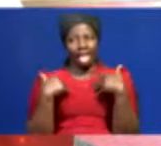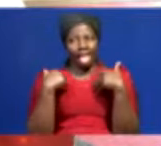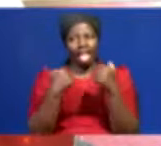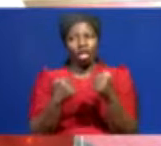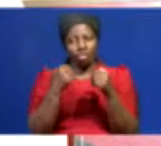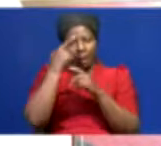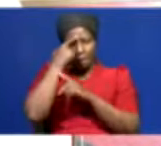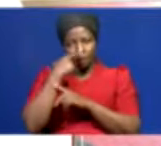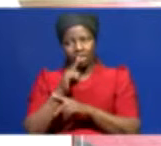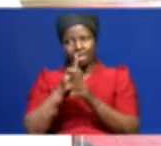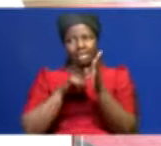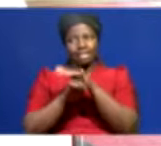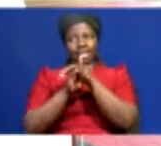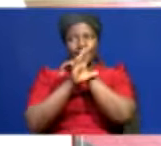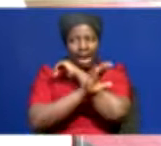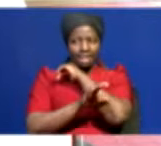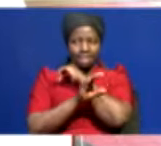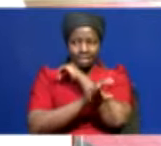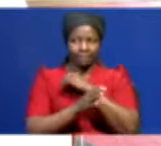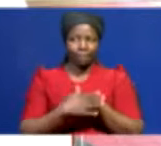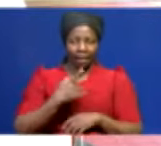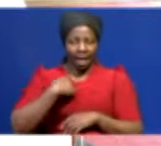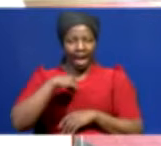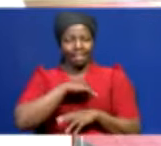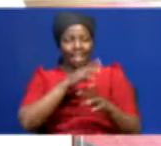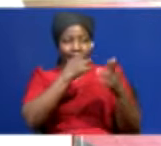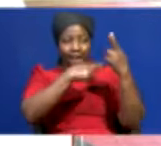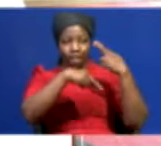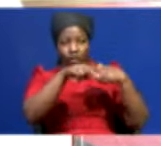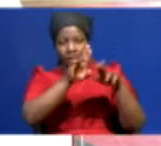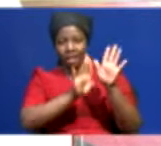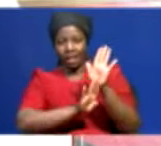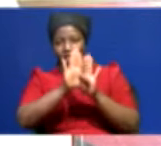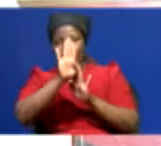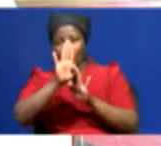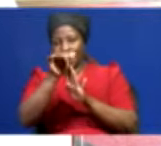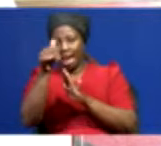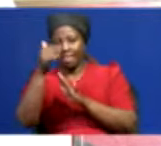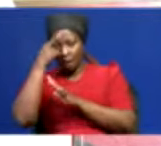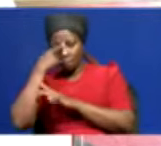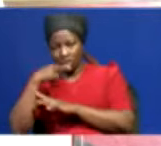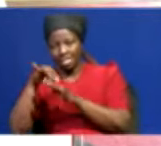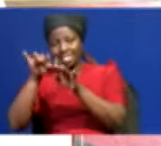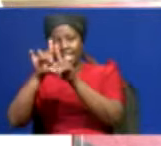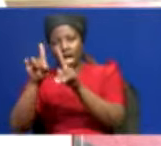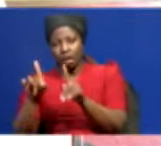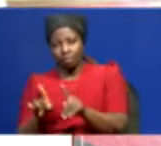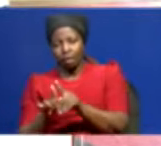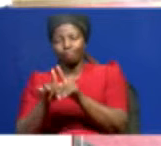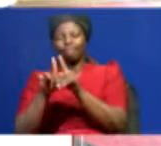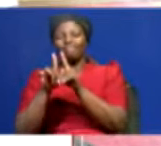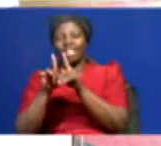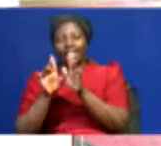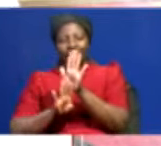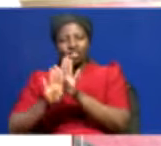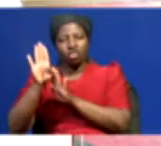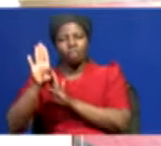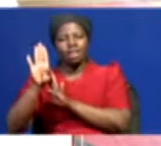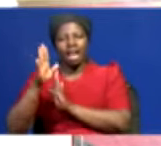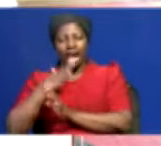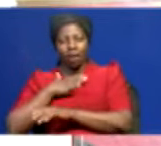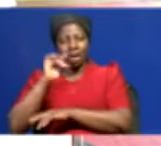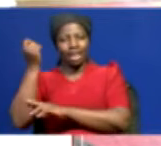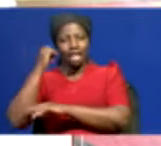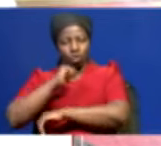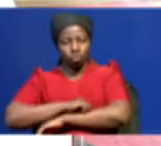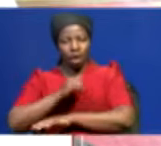reviewing and developing one. We are also developing, reviewing and developing our Kenya school health policy. And we are developing